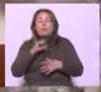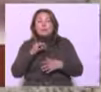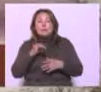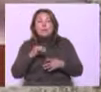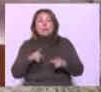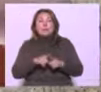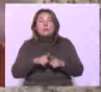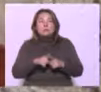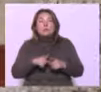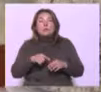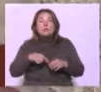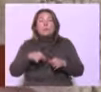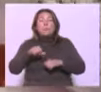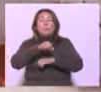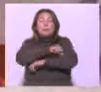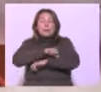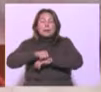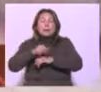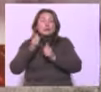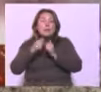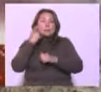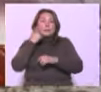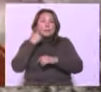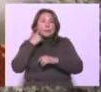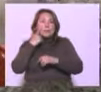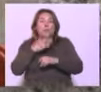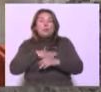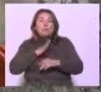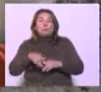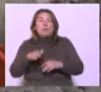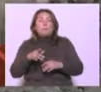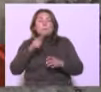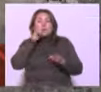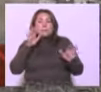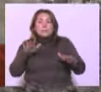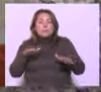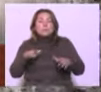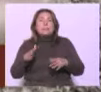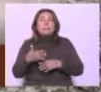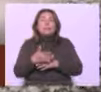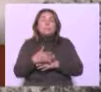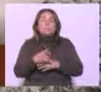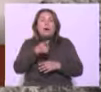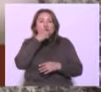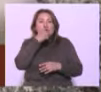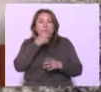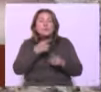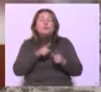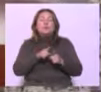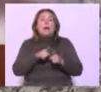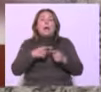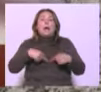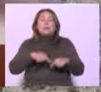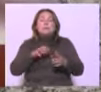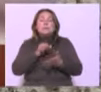также По его словам вдоль берега моря рыбаки часто наталкивается на тушки мёртвых водных птиц и рыб осетровых пород Однако компетентные органы не